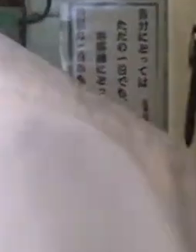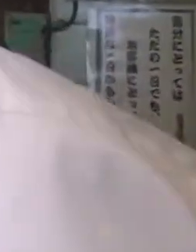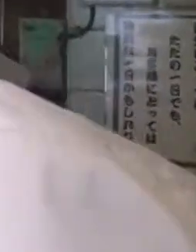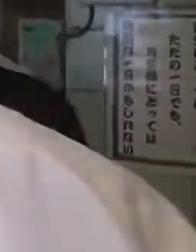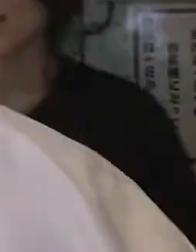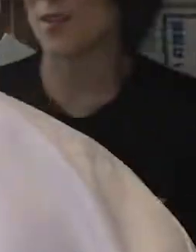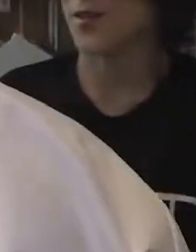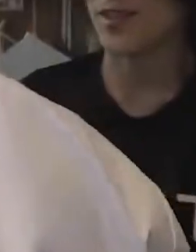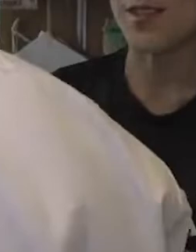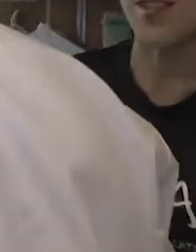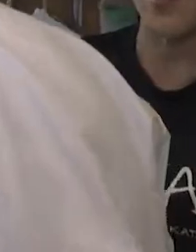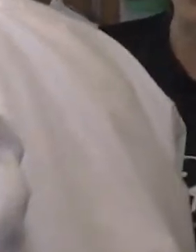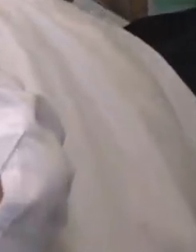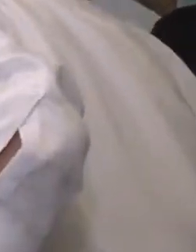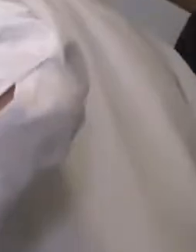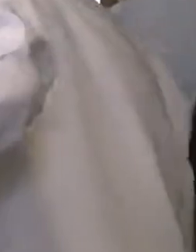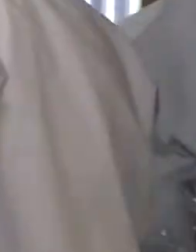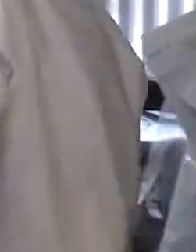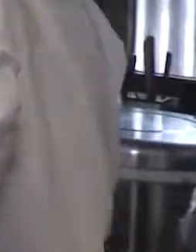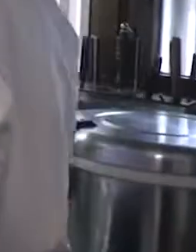中入って。 すいません、失礼します。